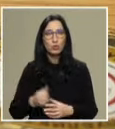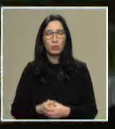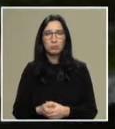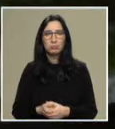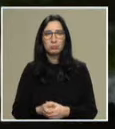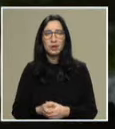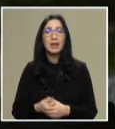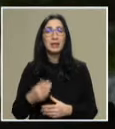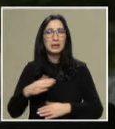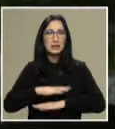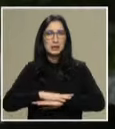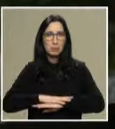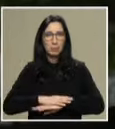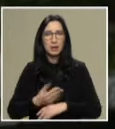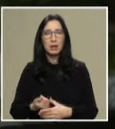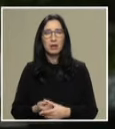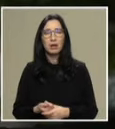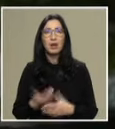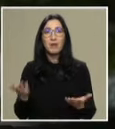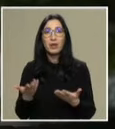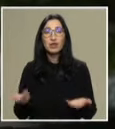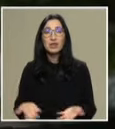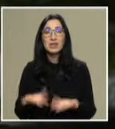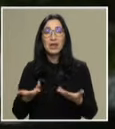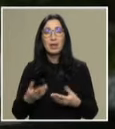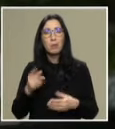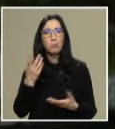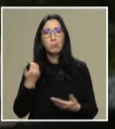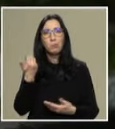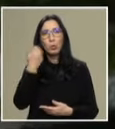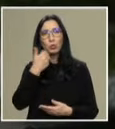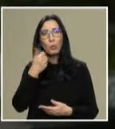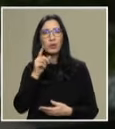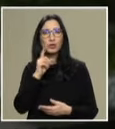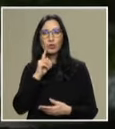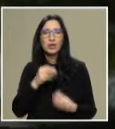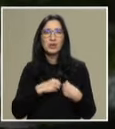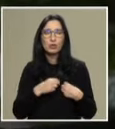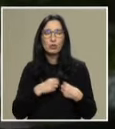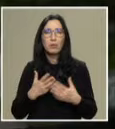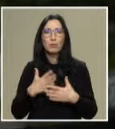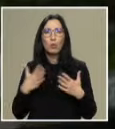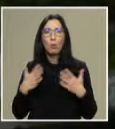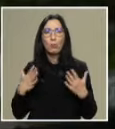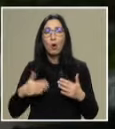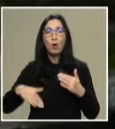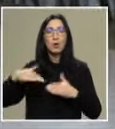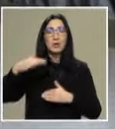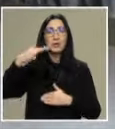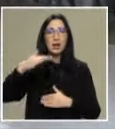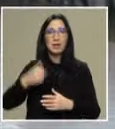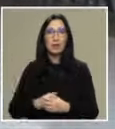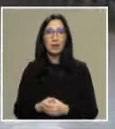Ми, на дисциплина. Вече станах по-добър човек и се чувствам много по-израснал от това, че тренирам